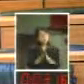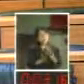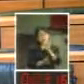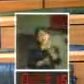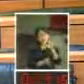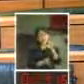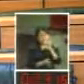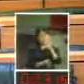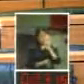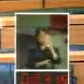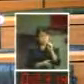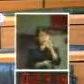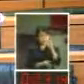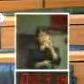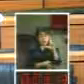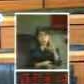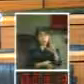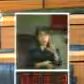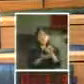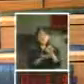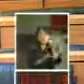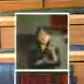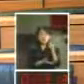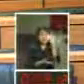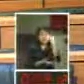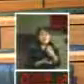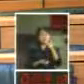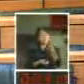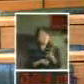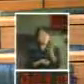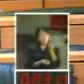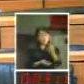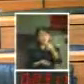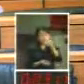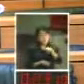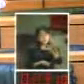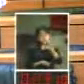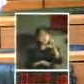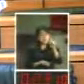โดยมีเป้าหมายเท่าไหร่ครับขอไว้3520กล้อง